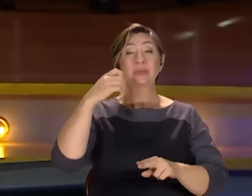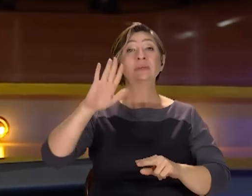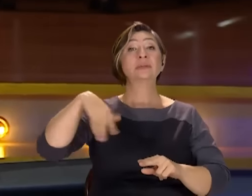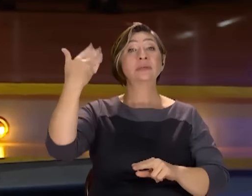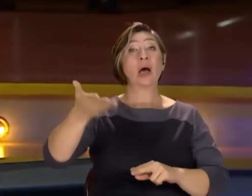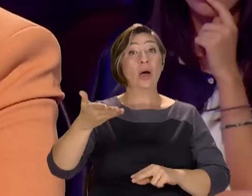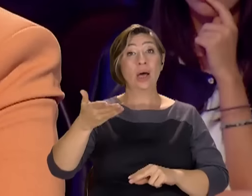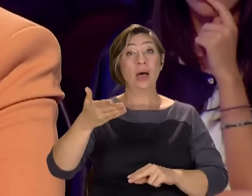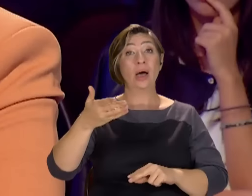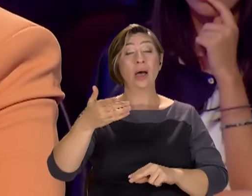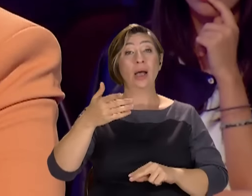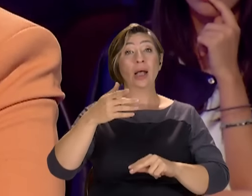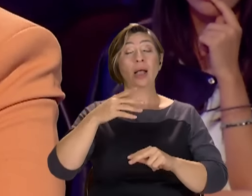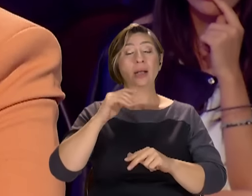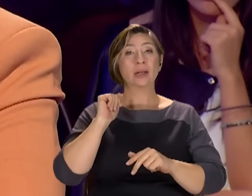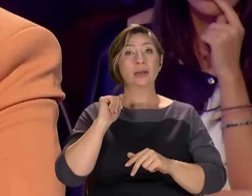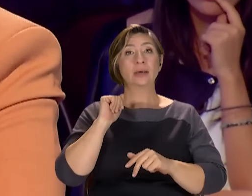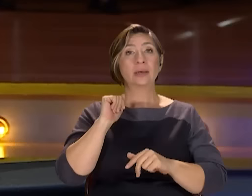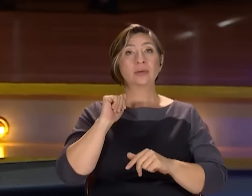sonra bir de